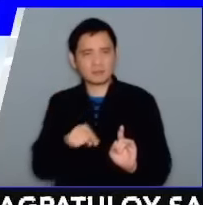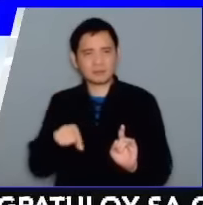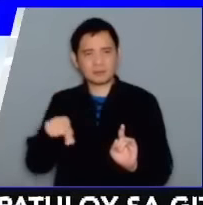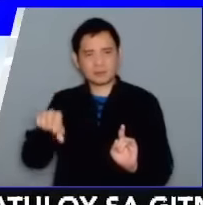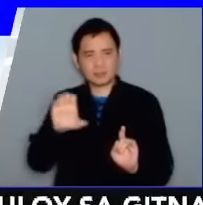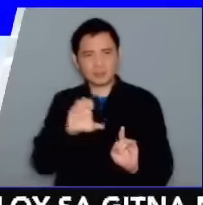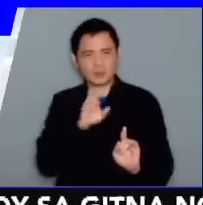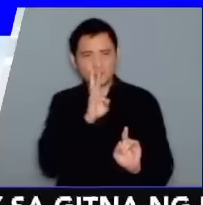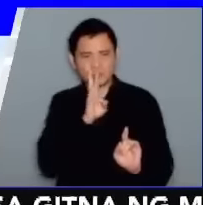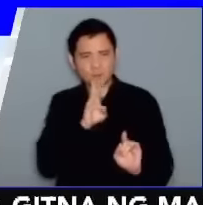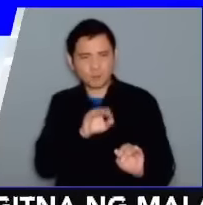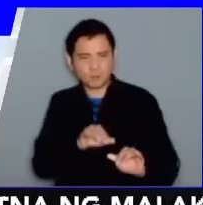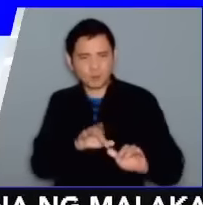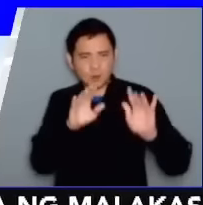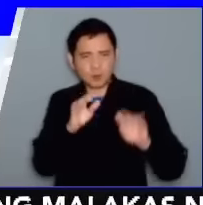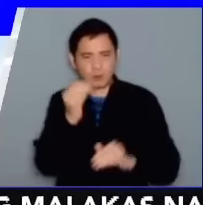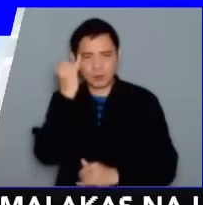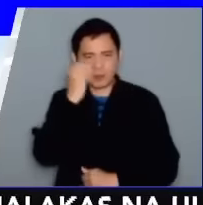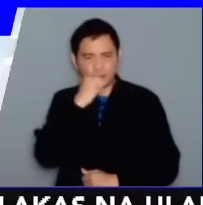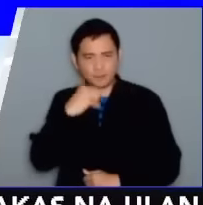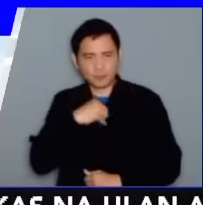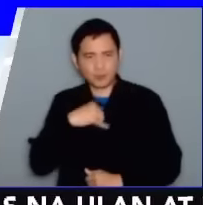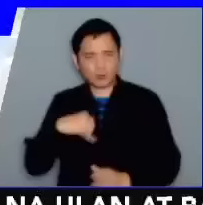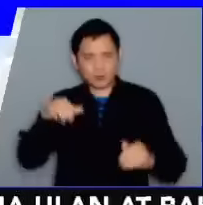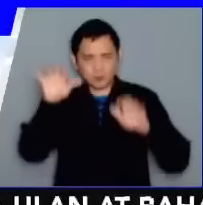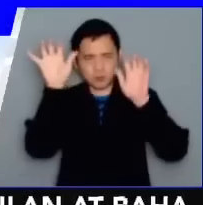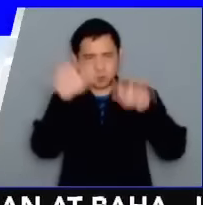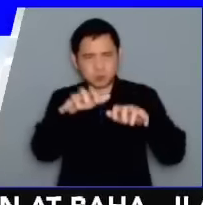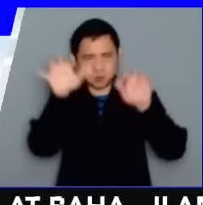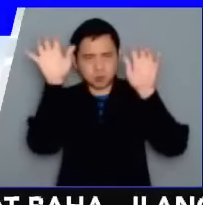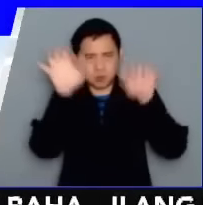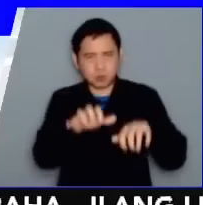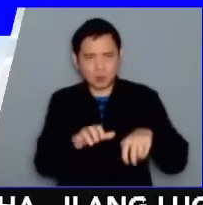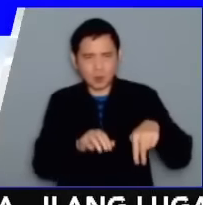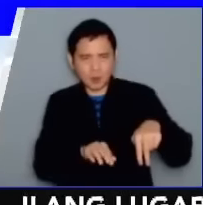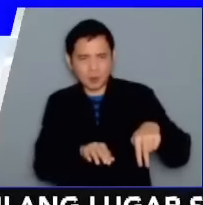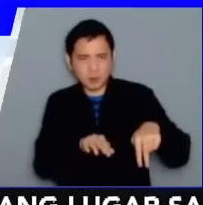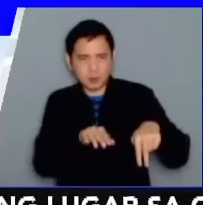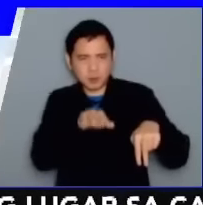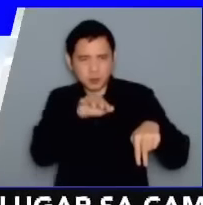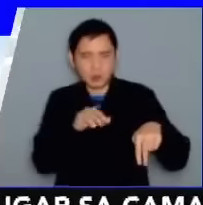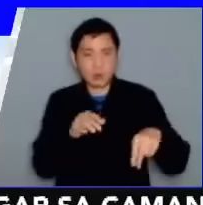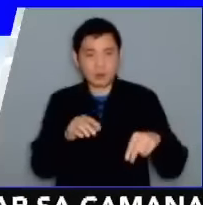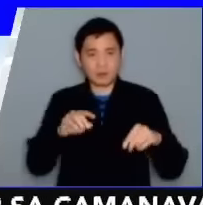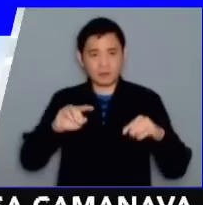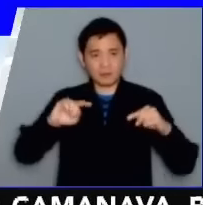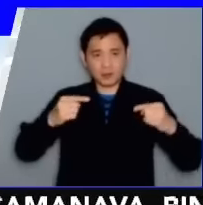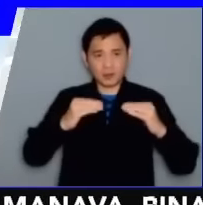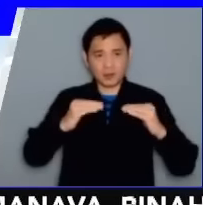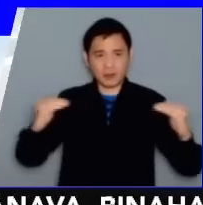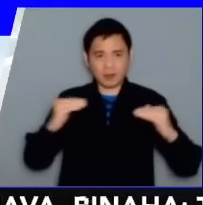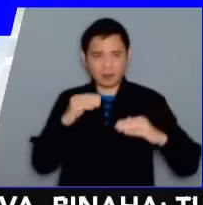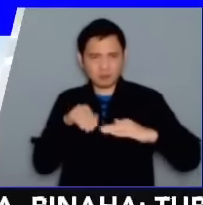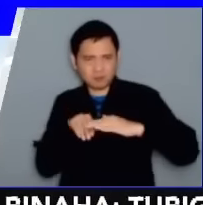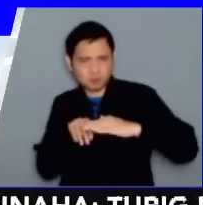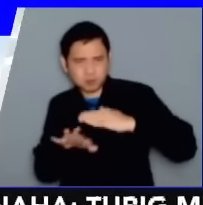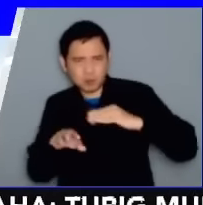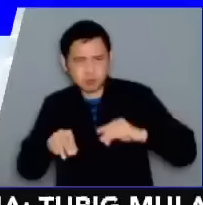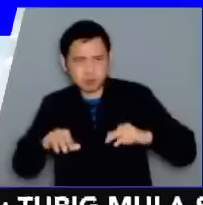tigil na ulan kahapon Lampas tao ang baha Lubog ang unang palapag ng mga bahay kaya ang mga residente mabilisang